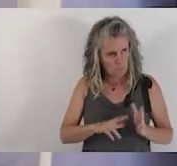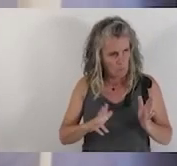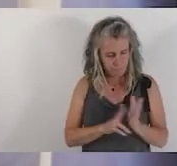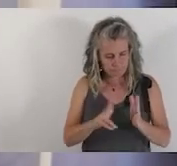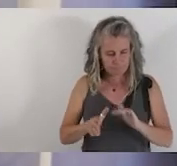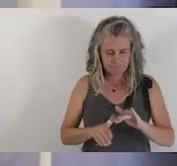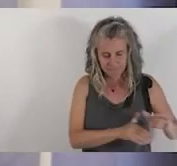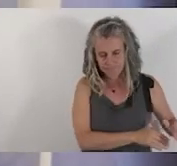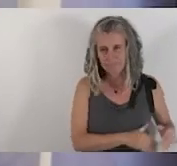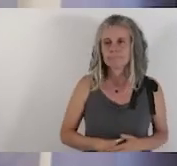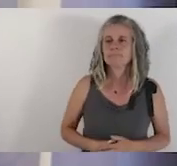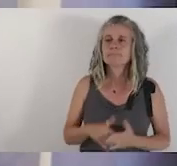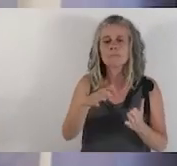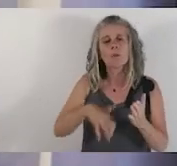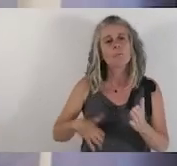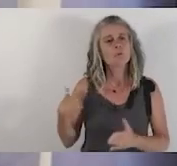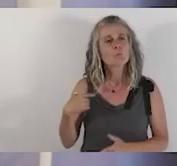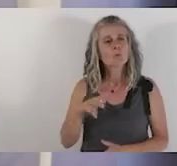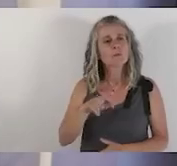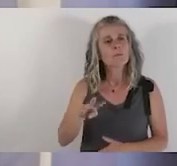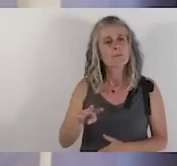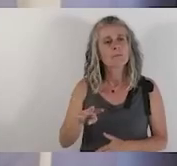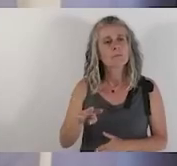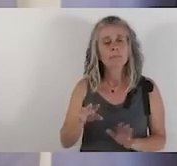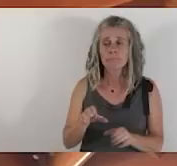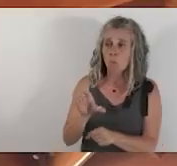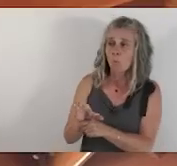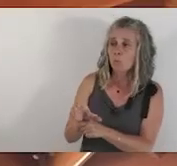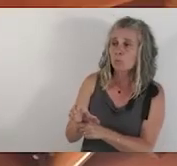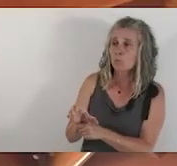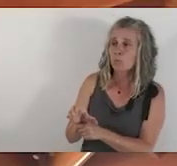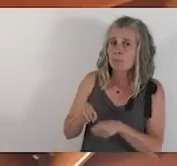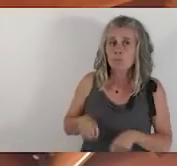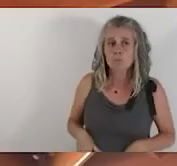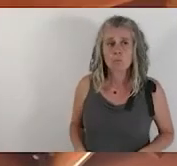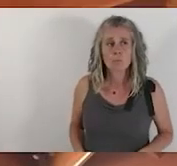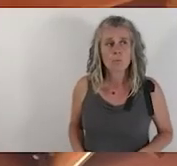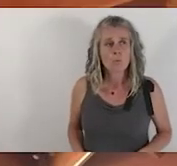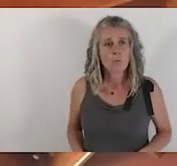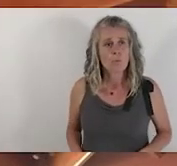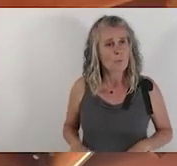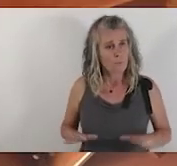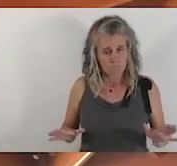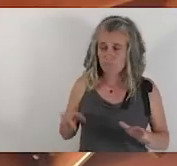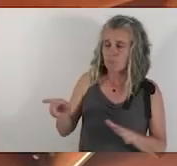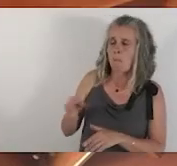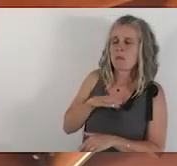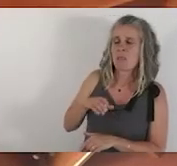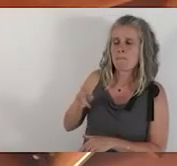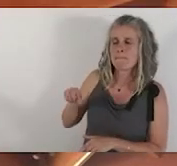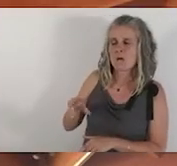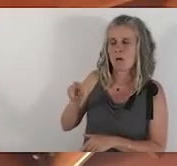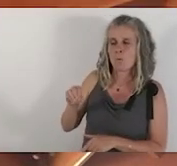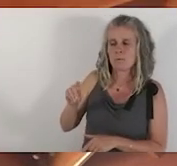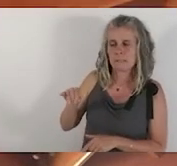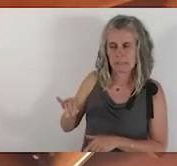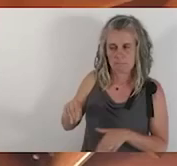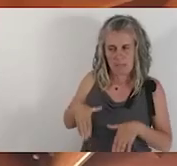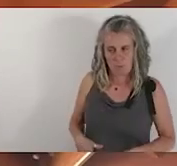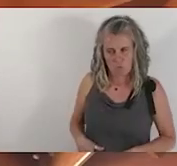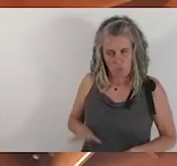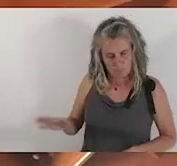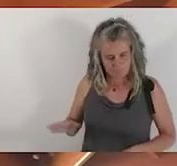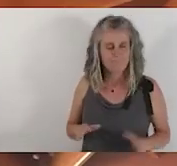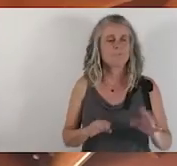rapport 34, y a-t-il des contre, des abstentions? Abstention, Madame Parodi. Avis favorable du